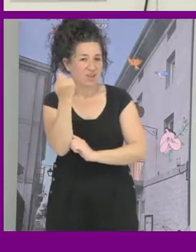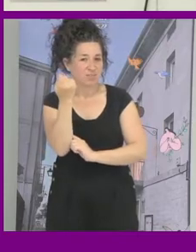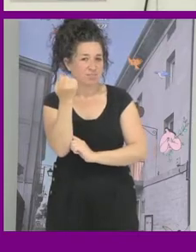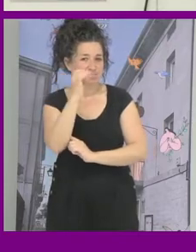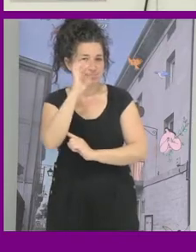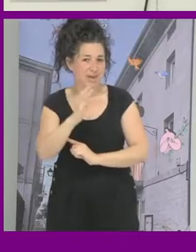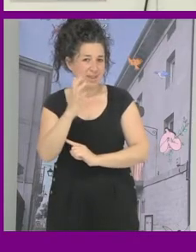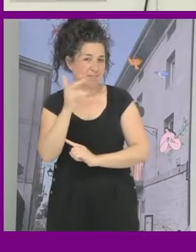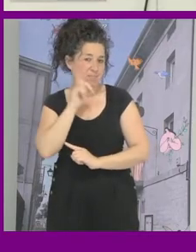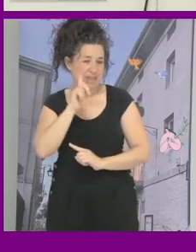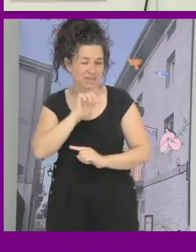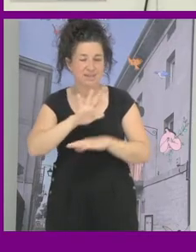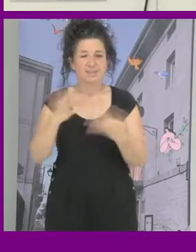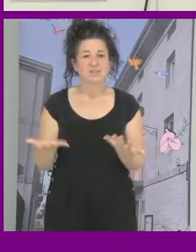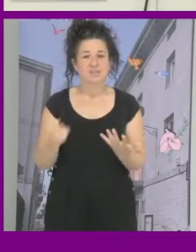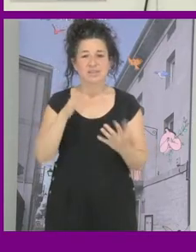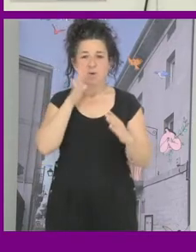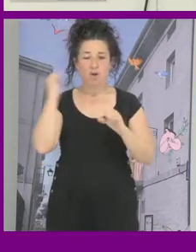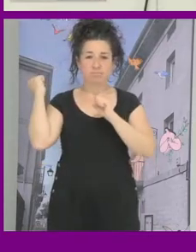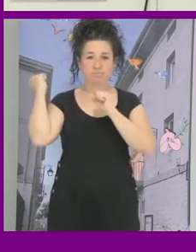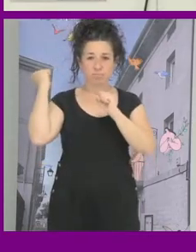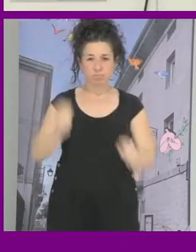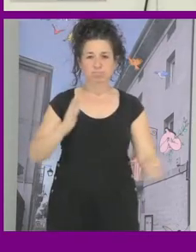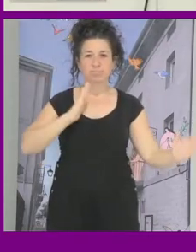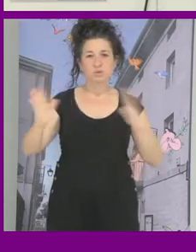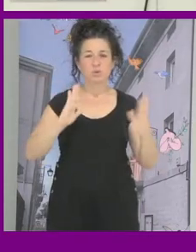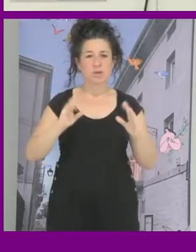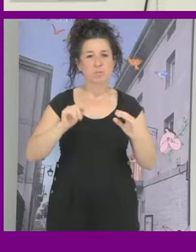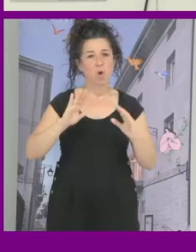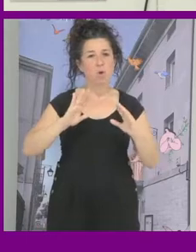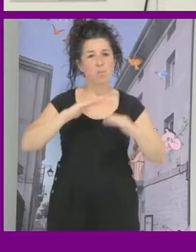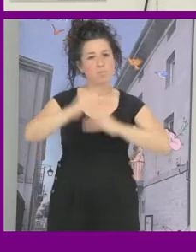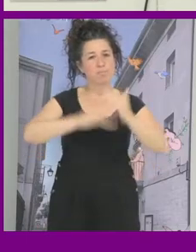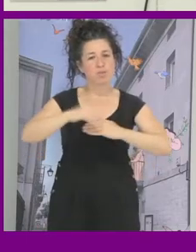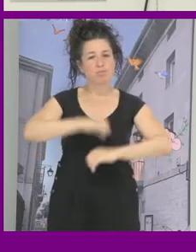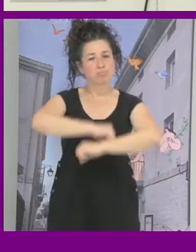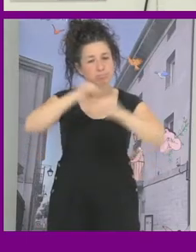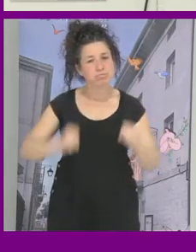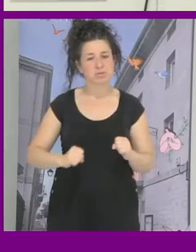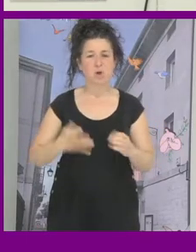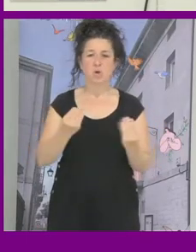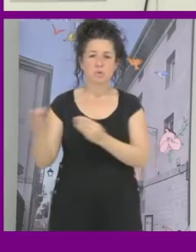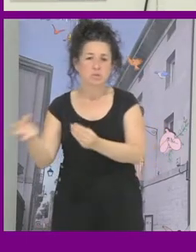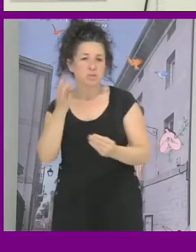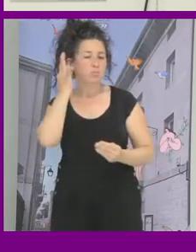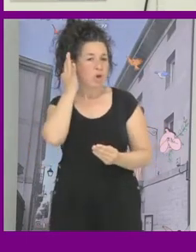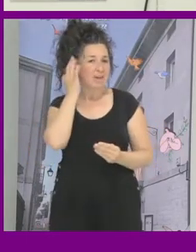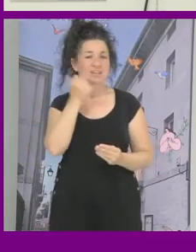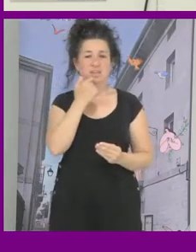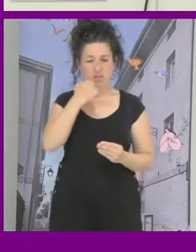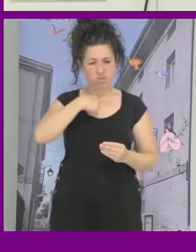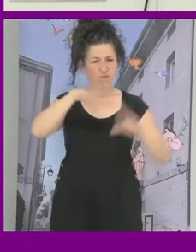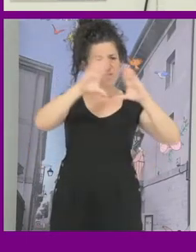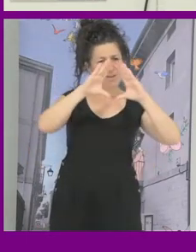azken urteotan, ba, alduntze prozesu moduko bat egon dela, eta emakume askok esan dutela, bale, feminista naiz, buelta pila bat eman dizkio